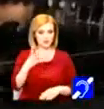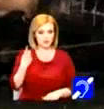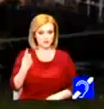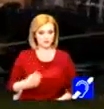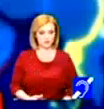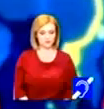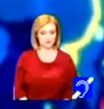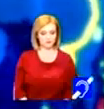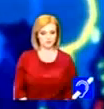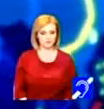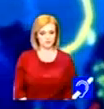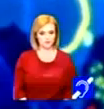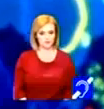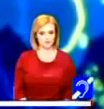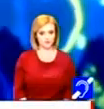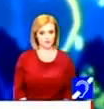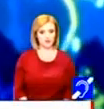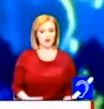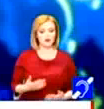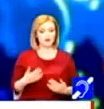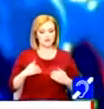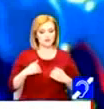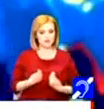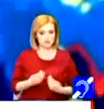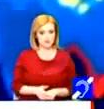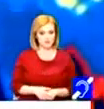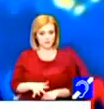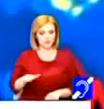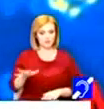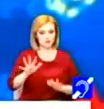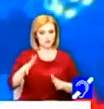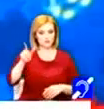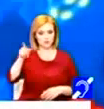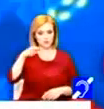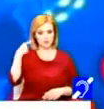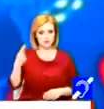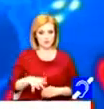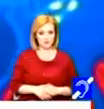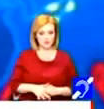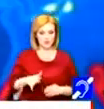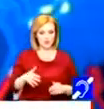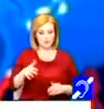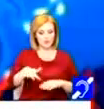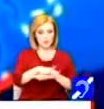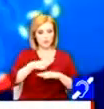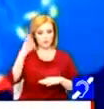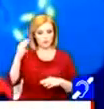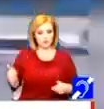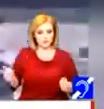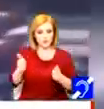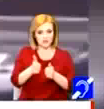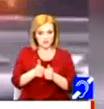Rea. În aceste momente grele, Republica Moldova este alături de poporul rus. Mai marii țării, președintele Igor Dodon